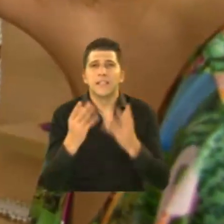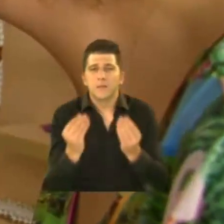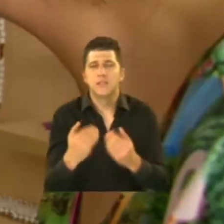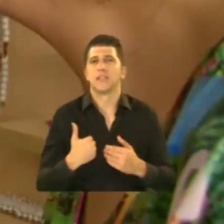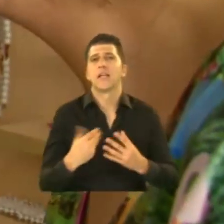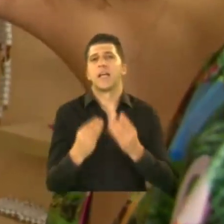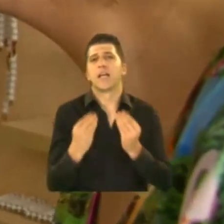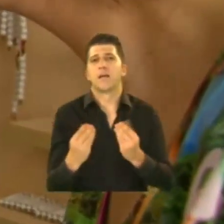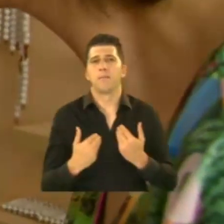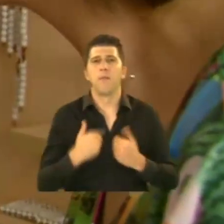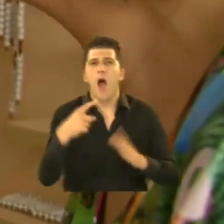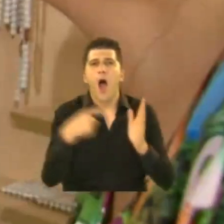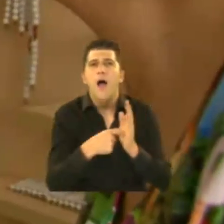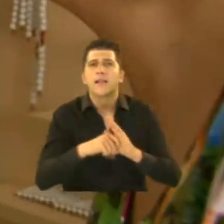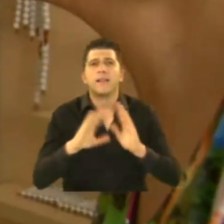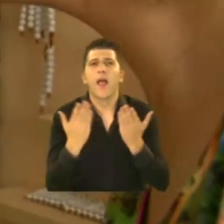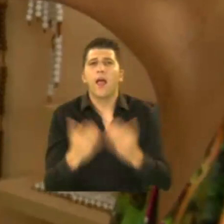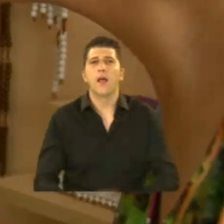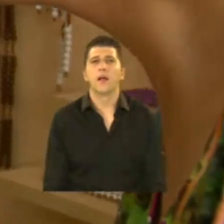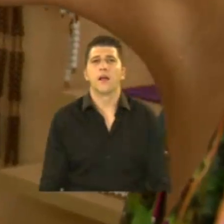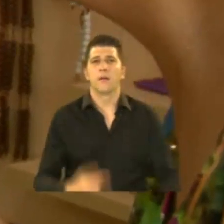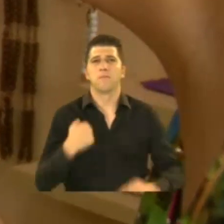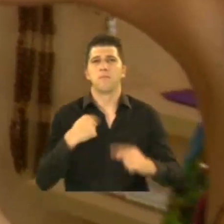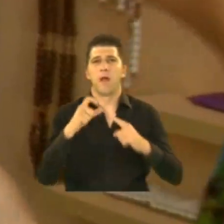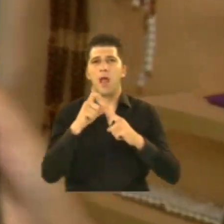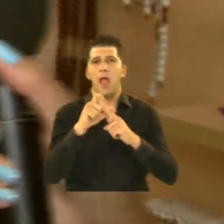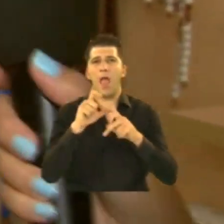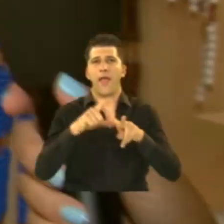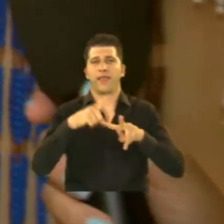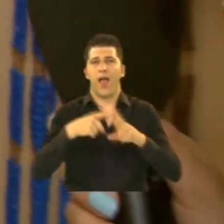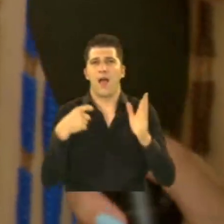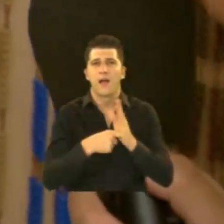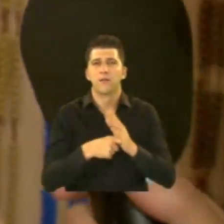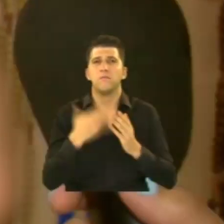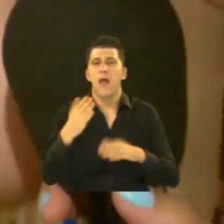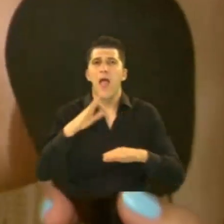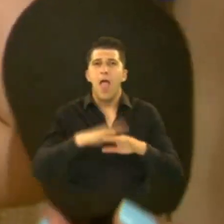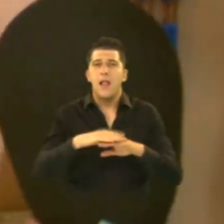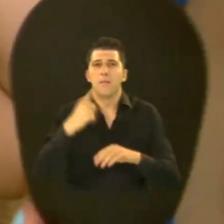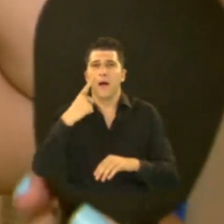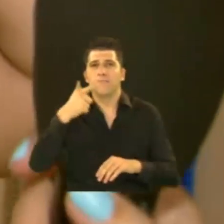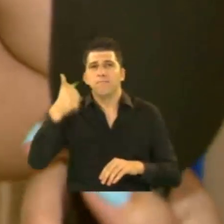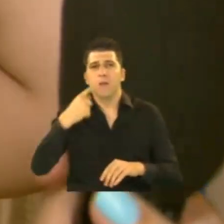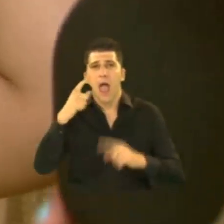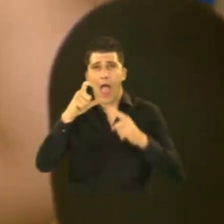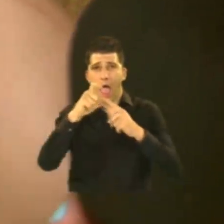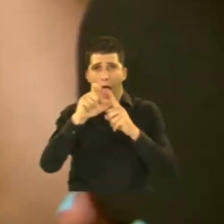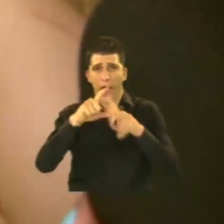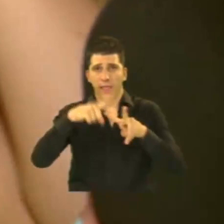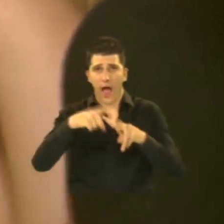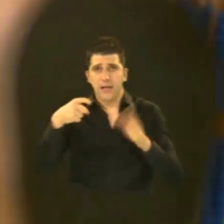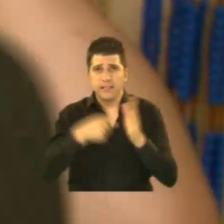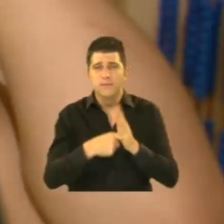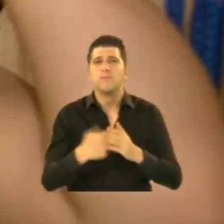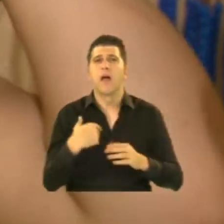Nasılsın? İyi. Adın ne? Eda. Bir elini çeker misin? Eda mı